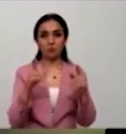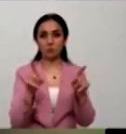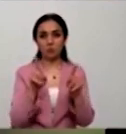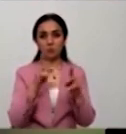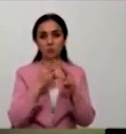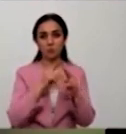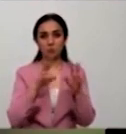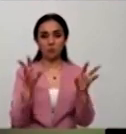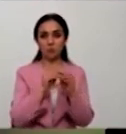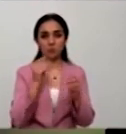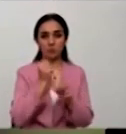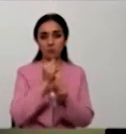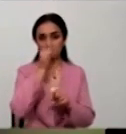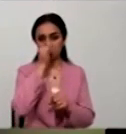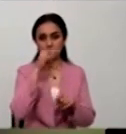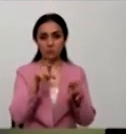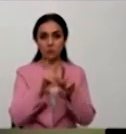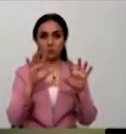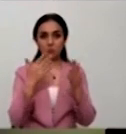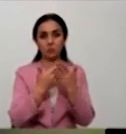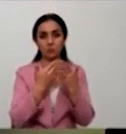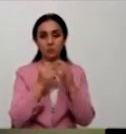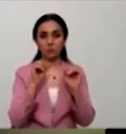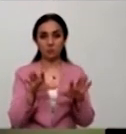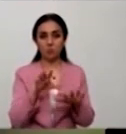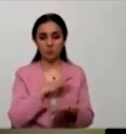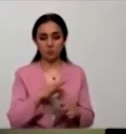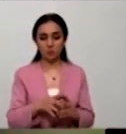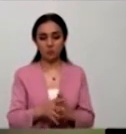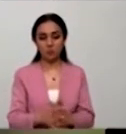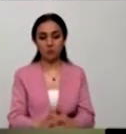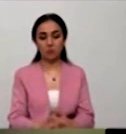Shuning uchun bu birgalikda bo'lmagan hodisaga misol bo'la oladi.